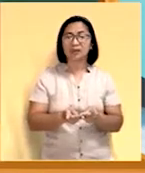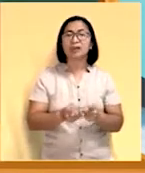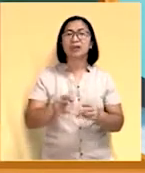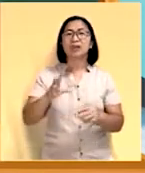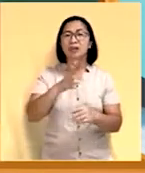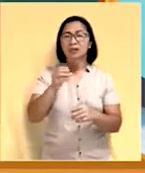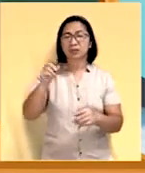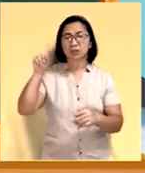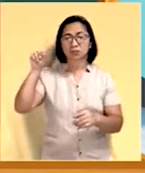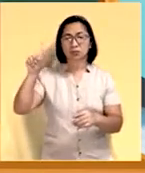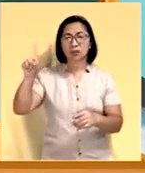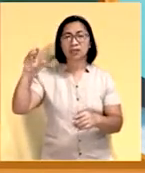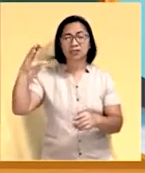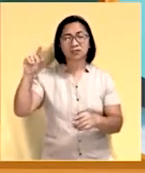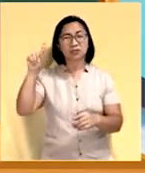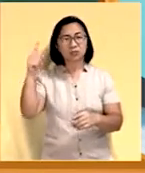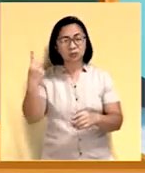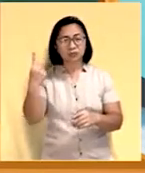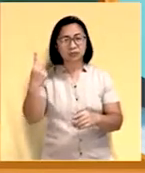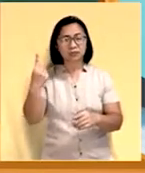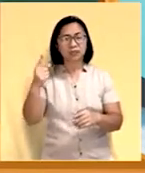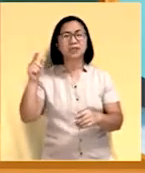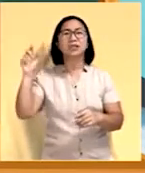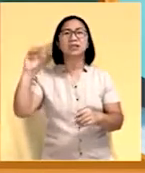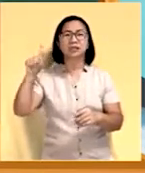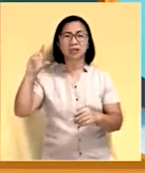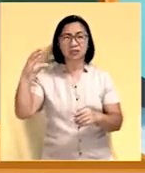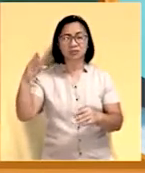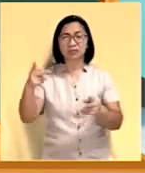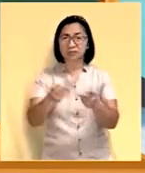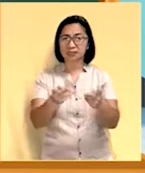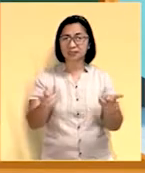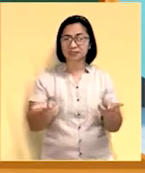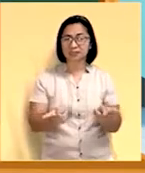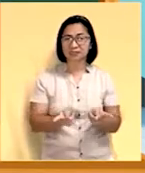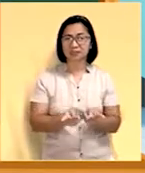na lang ang nasa hundreds place.